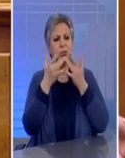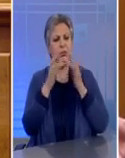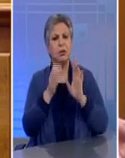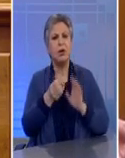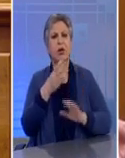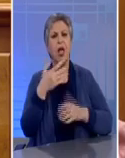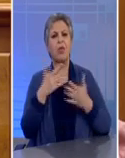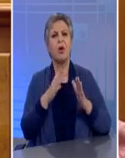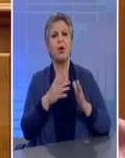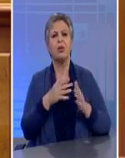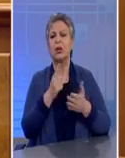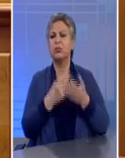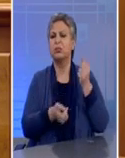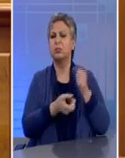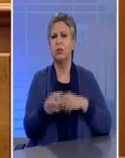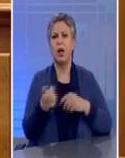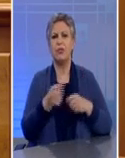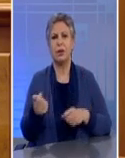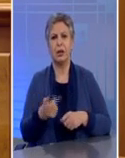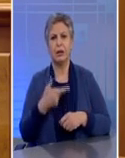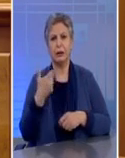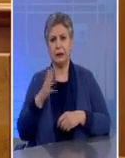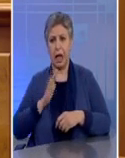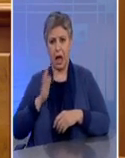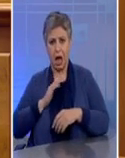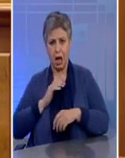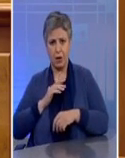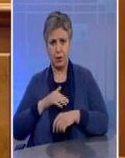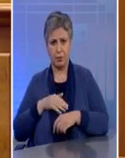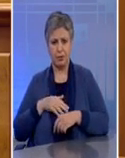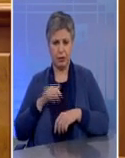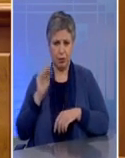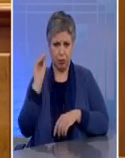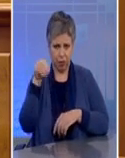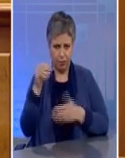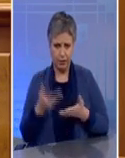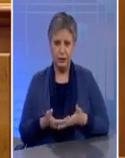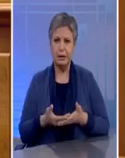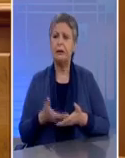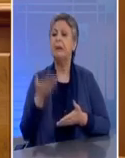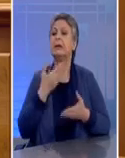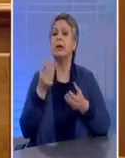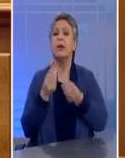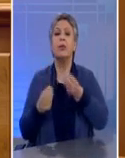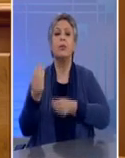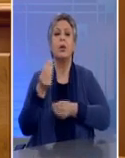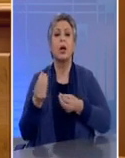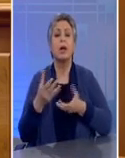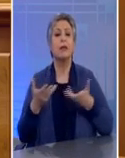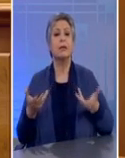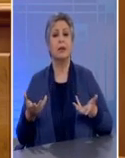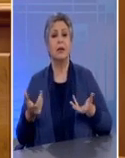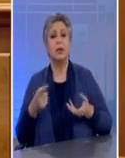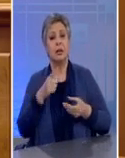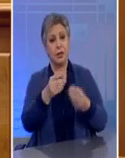αφού ήταν τόσο καλή? Ήταν βλάκας ο κόσμος, ήταν πείτε. Ήθελε το καλύτερο. Πήγαινε για το καλύτερο. Είχε το καλό